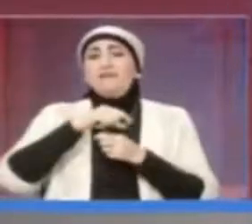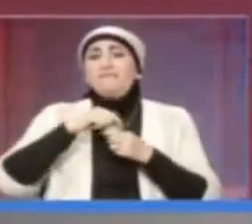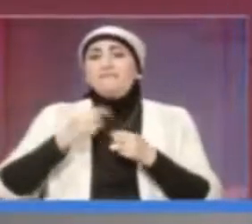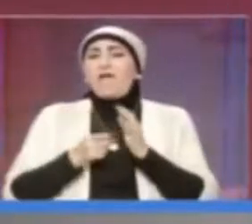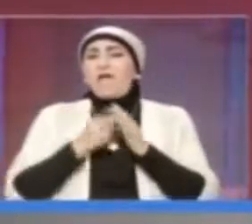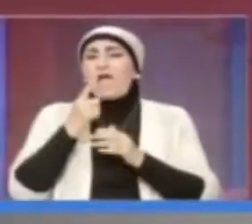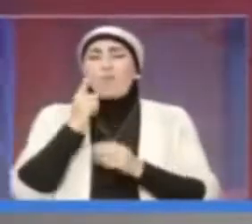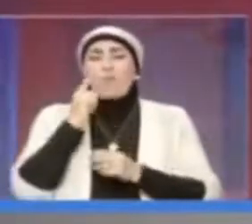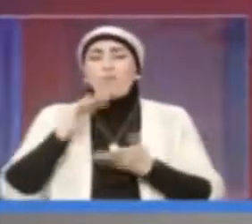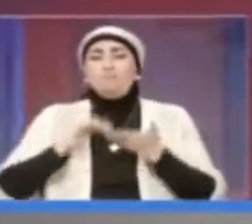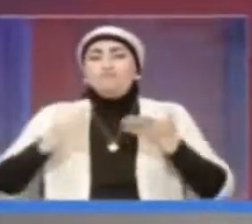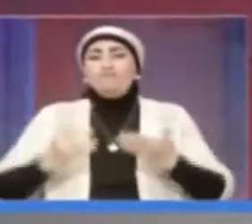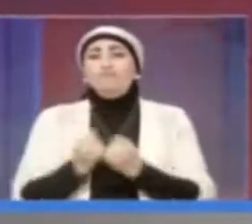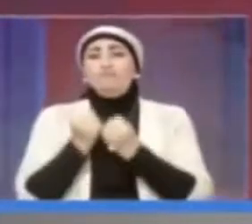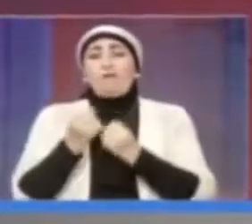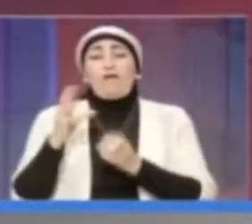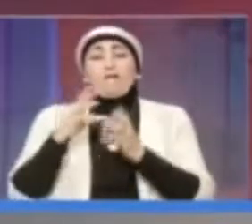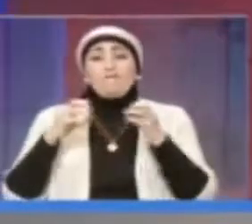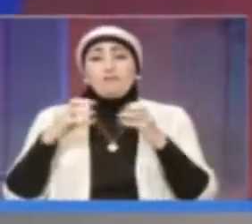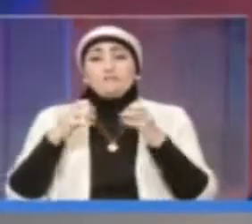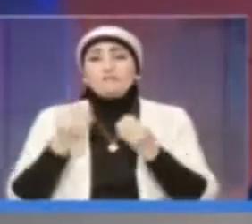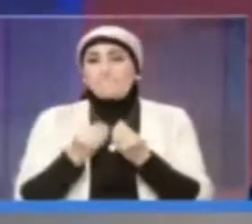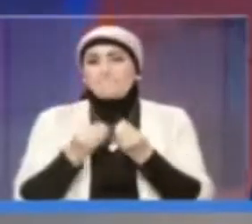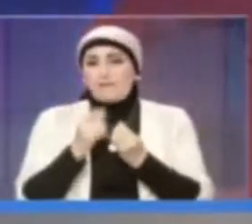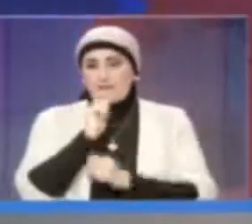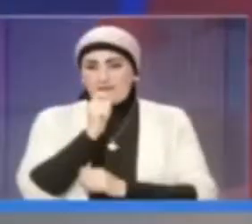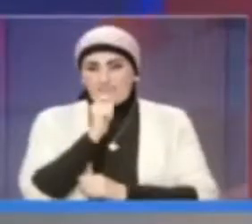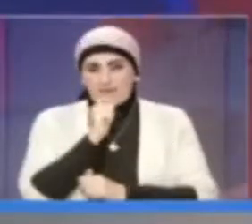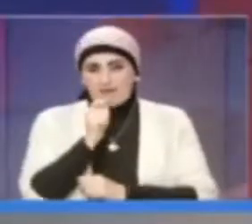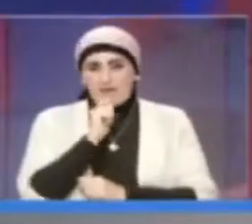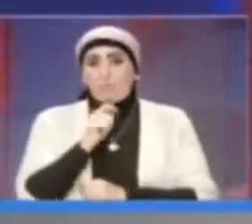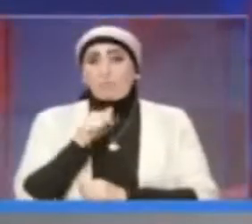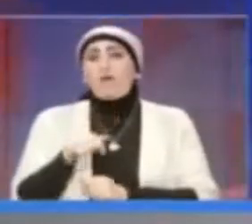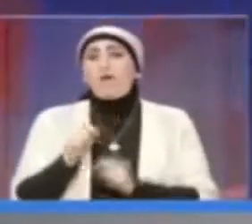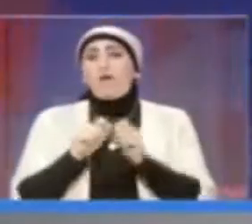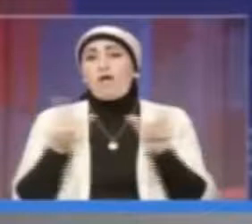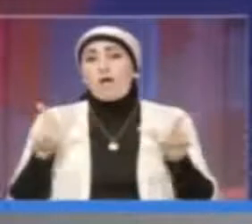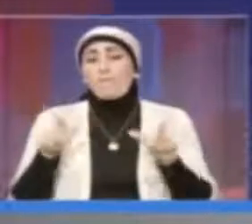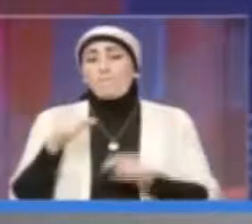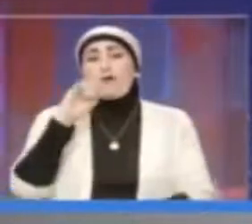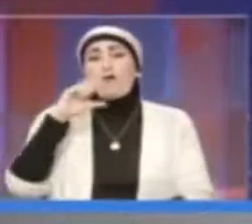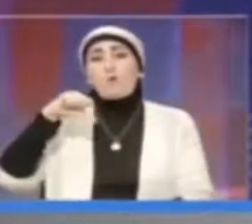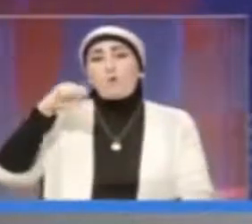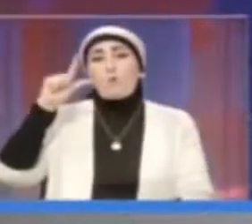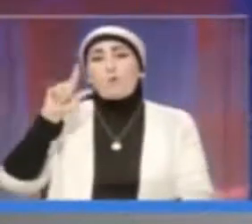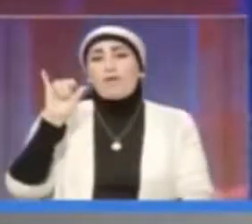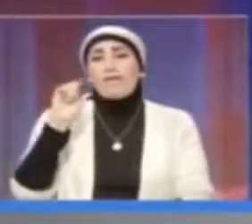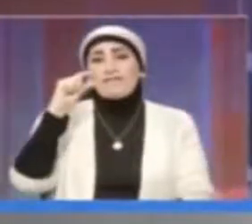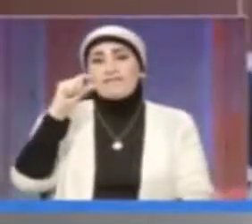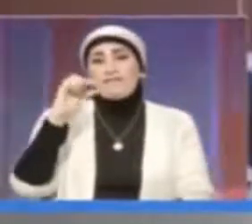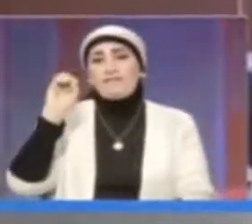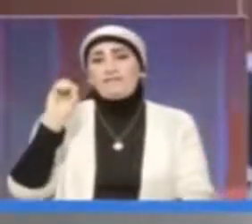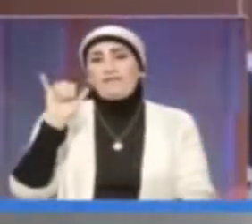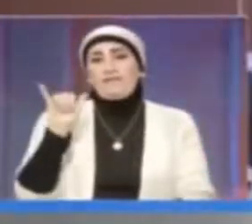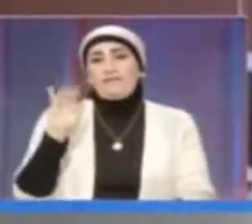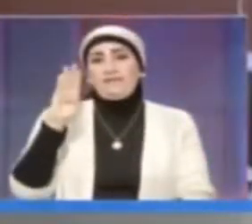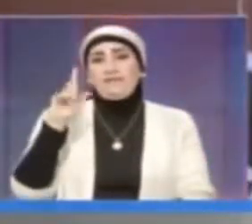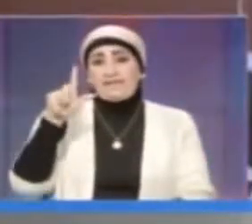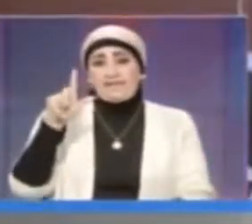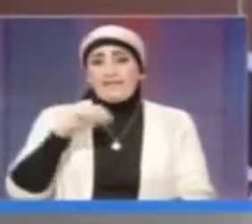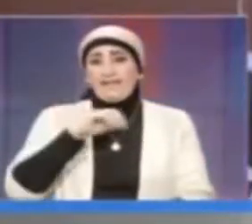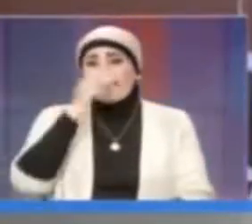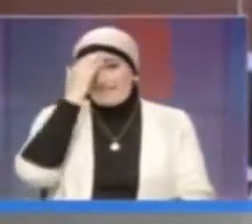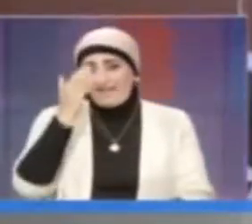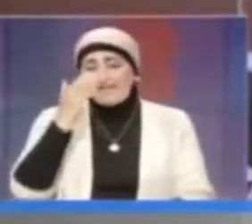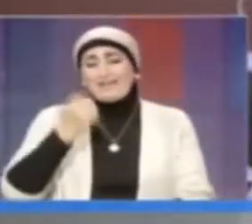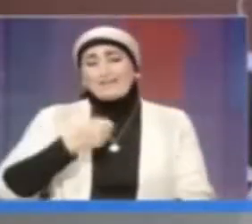الأولى بالرعاية. وللمزيد من التفاصيل ينضم إلينا مباشرة من مقر الوزارة مراسل أخبار مصر وليد هيكل. وليد،